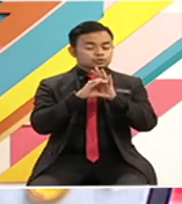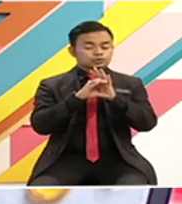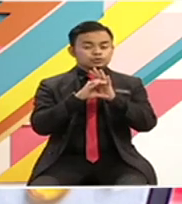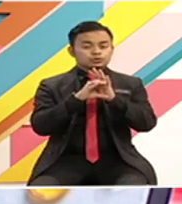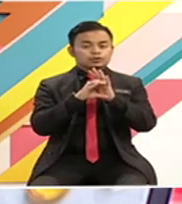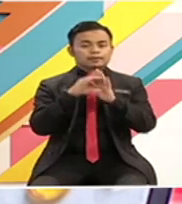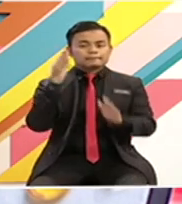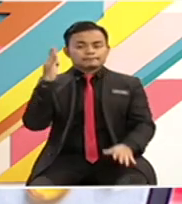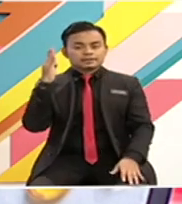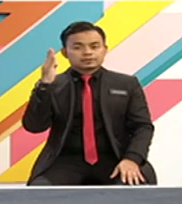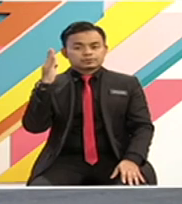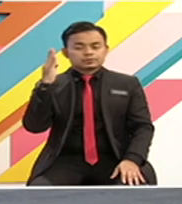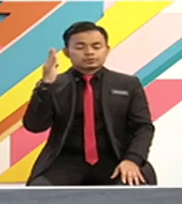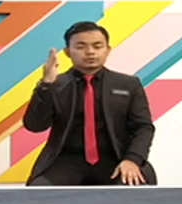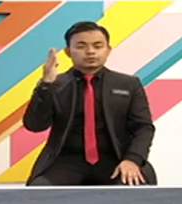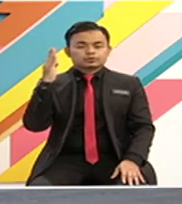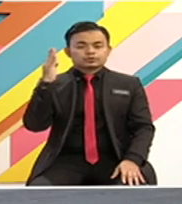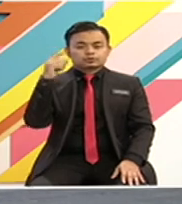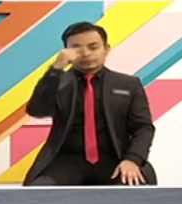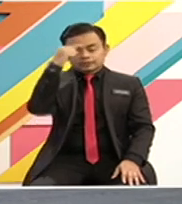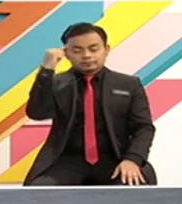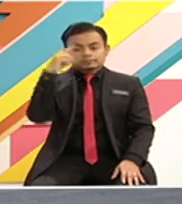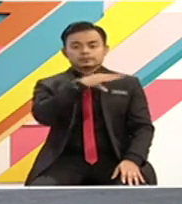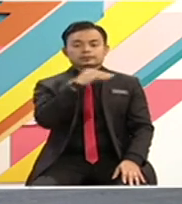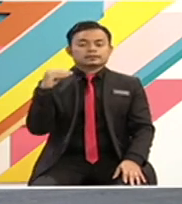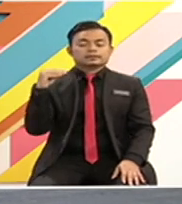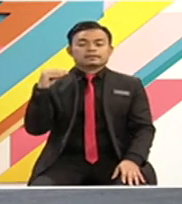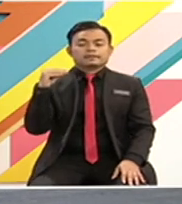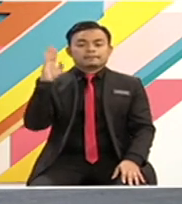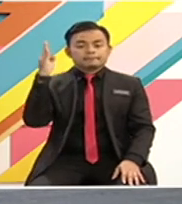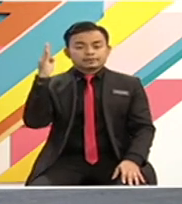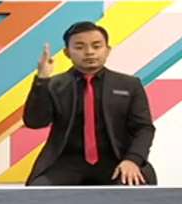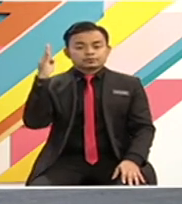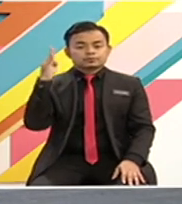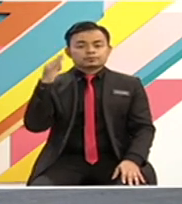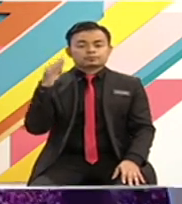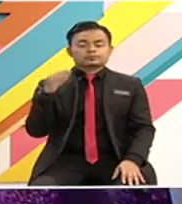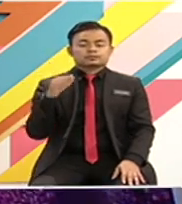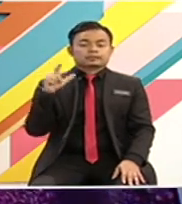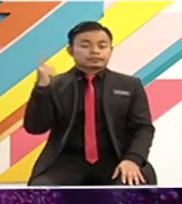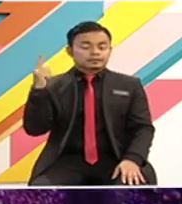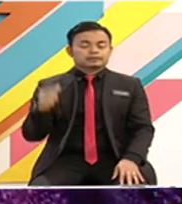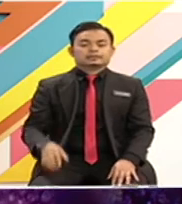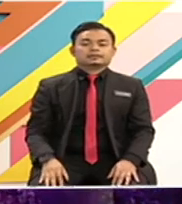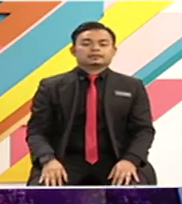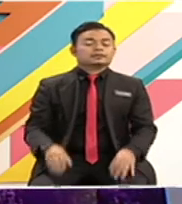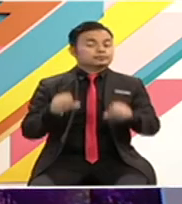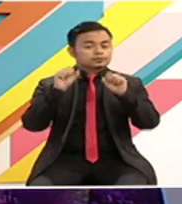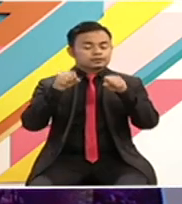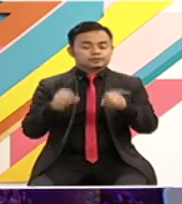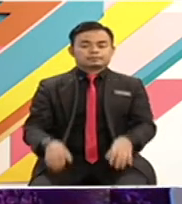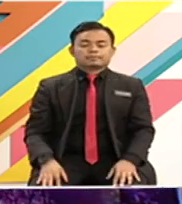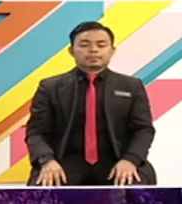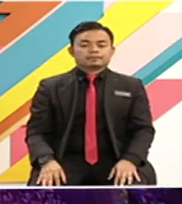oleh juga tak semestinya kita gandengkan 2 warna kita boleh gantikan lebih daripada dua warna contoh Aceh gue pilih